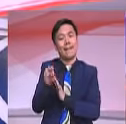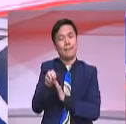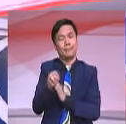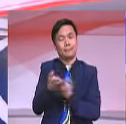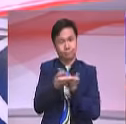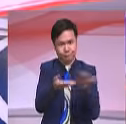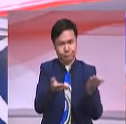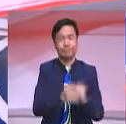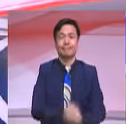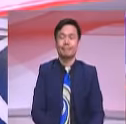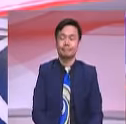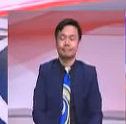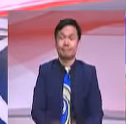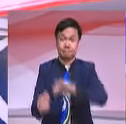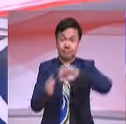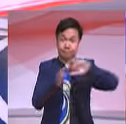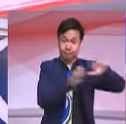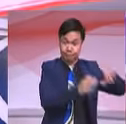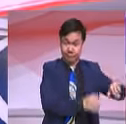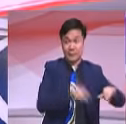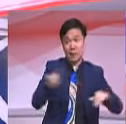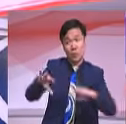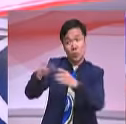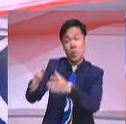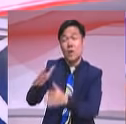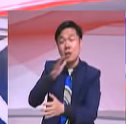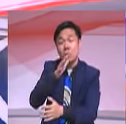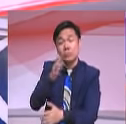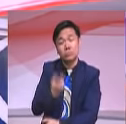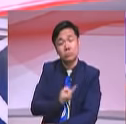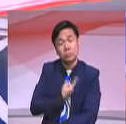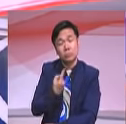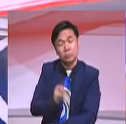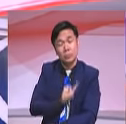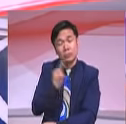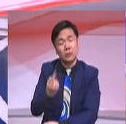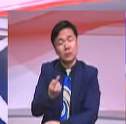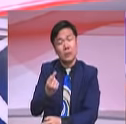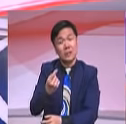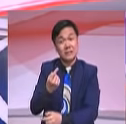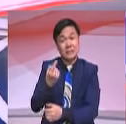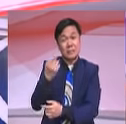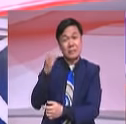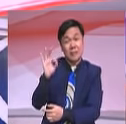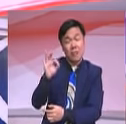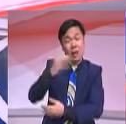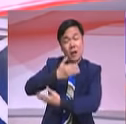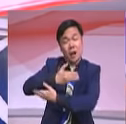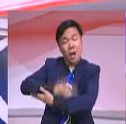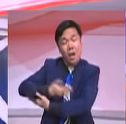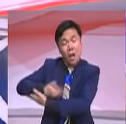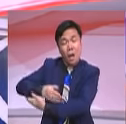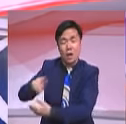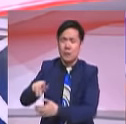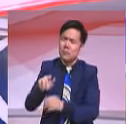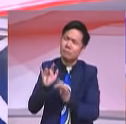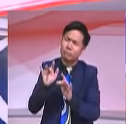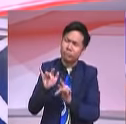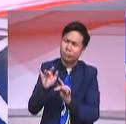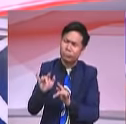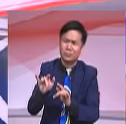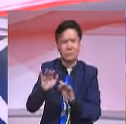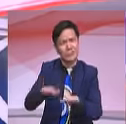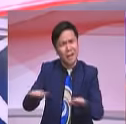Saudara, kisah seorang ibu tunggal 9 anak yang sedih melihat anak-anaknya terpaksa berkongsi telefon pintar untuk